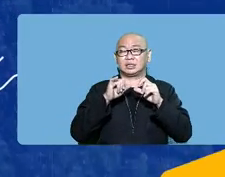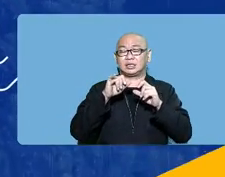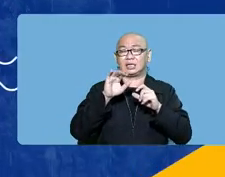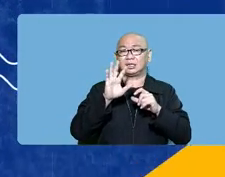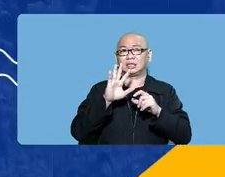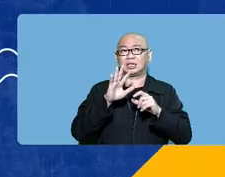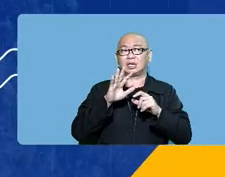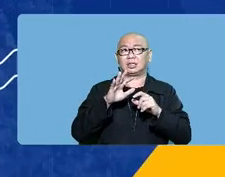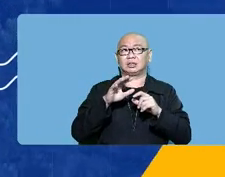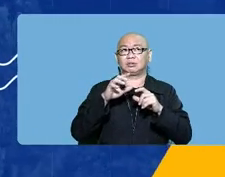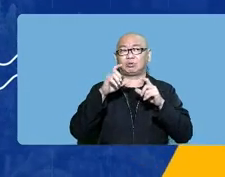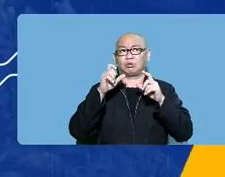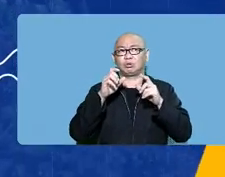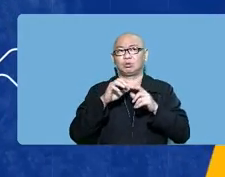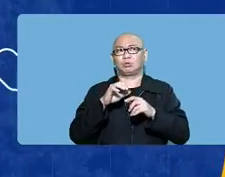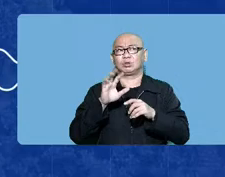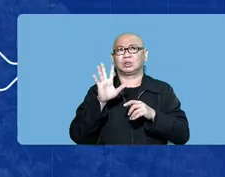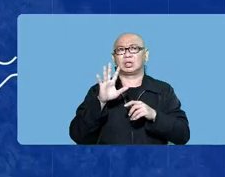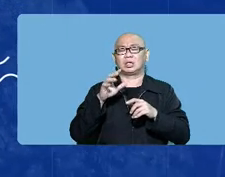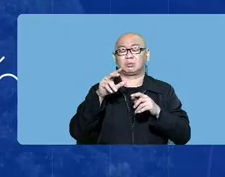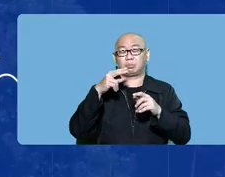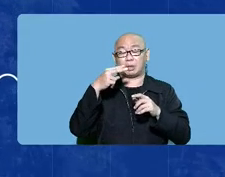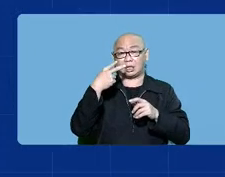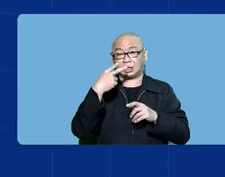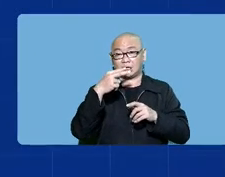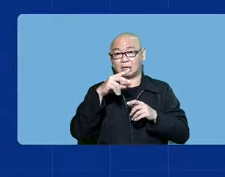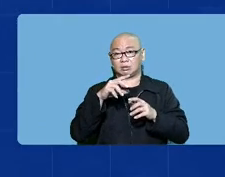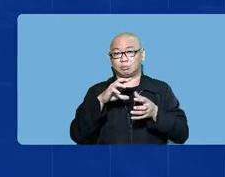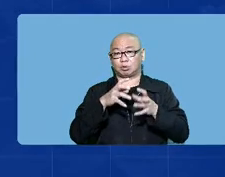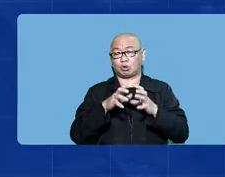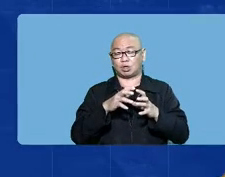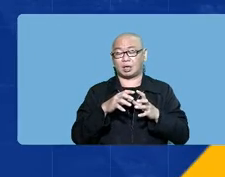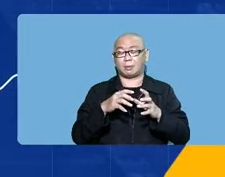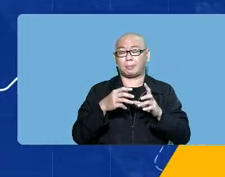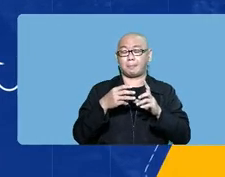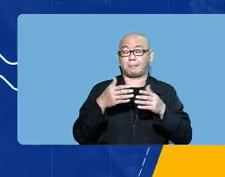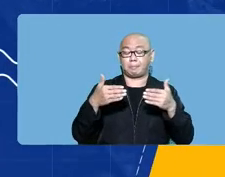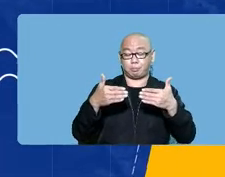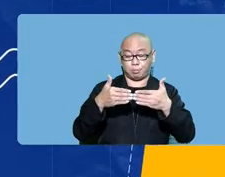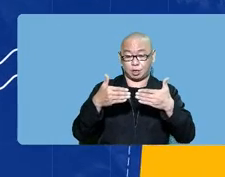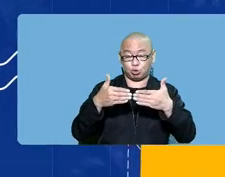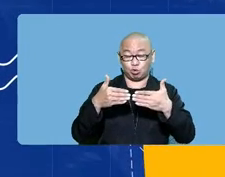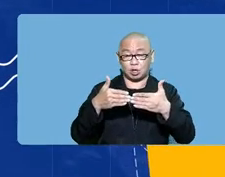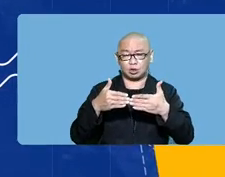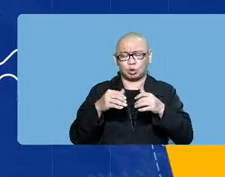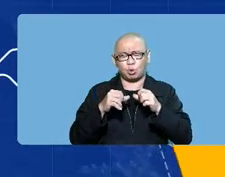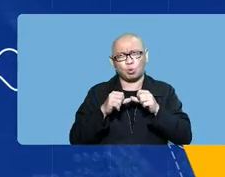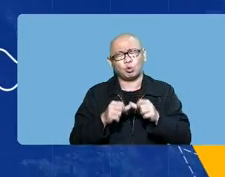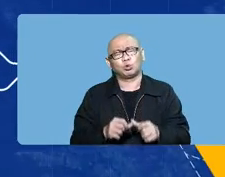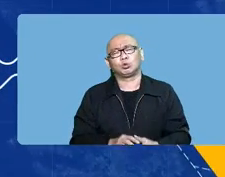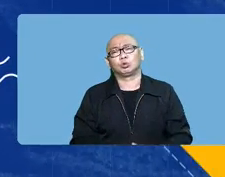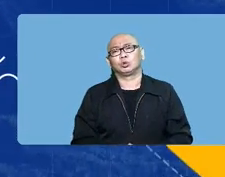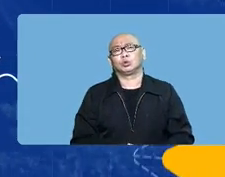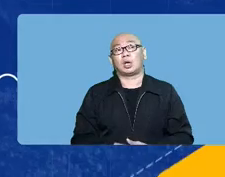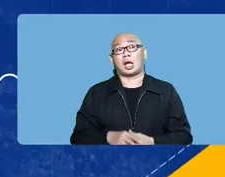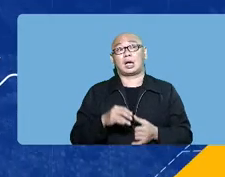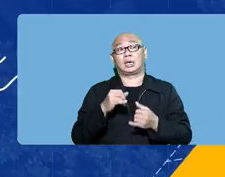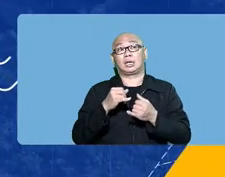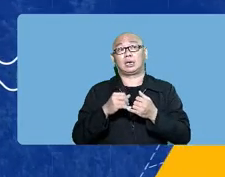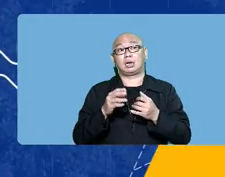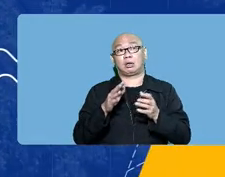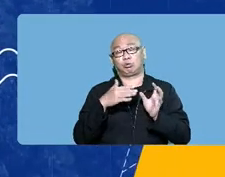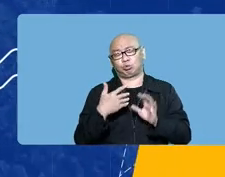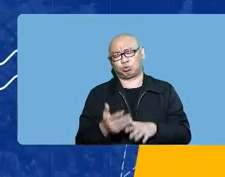tidak terdokumentasi, tidak diperhatikan oleh pengelola bendungan secara terus-menerus, akhirnya